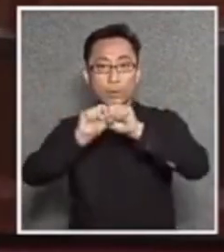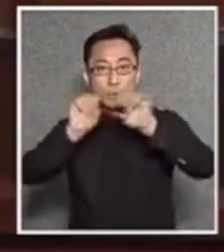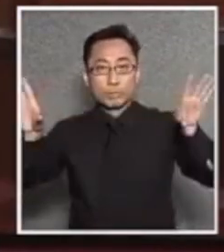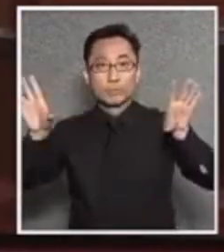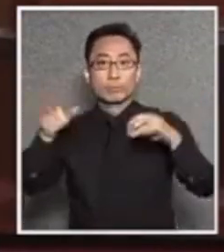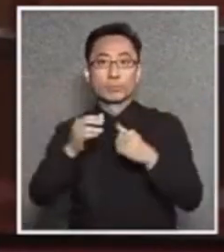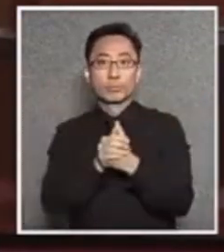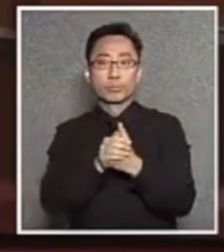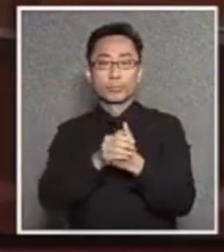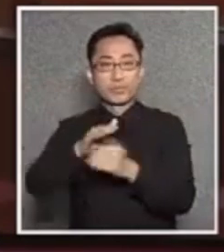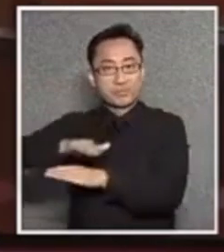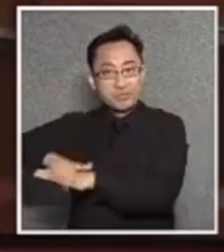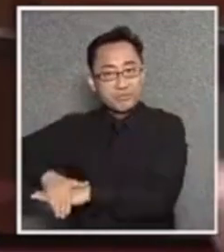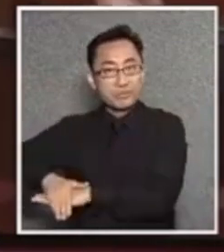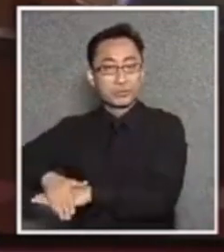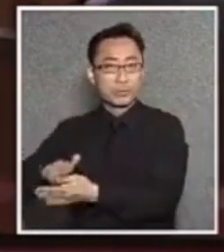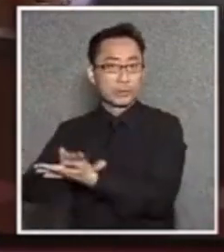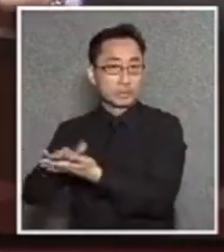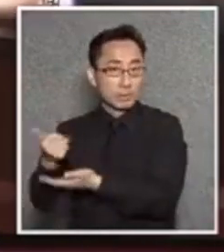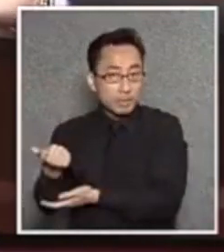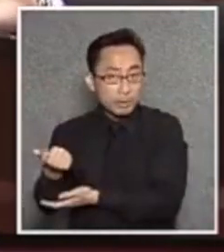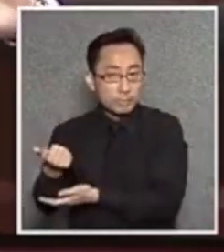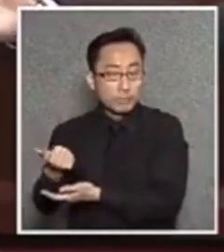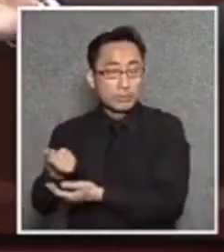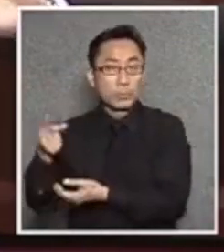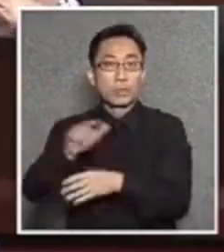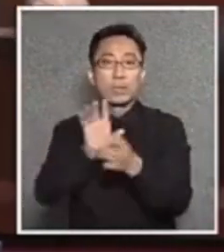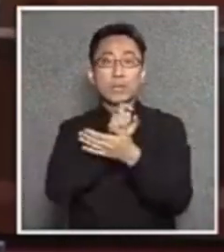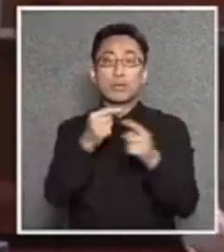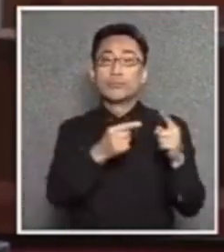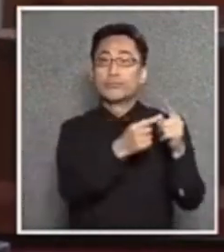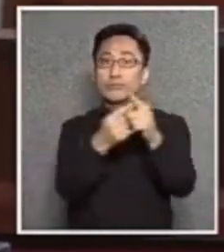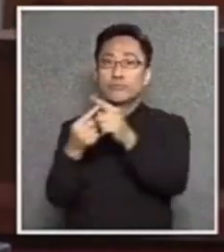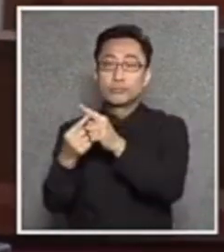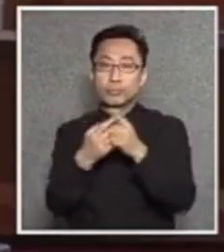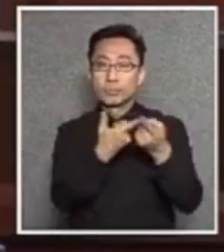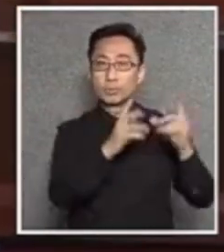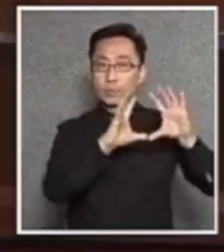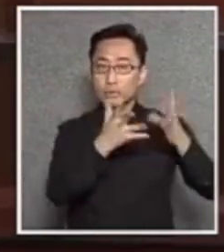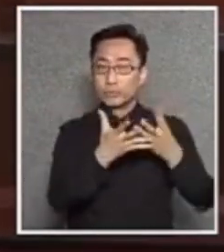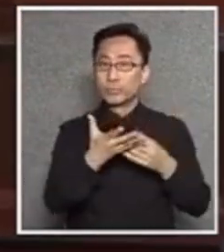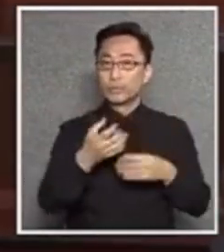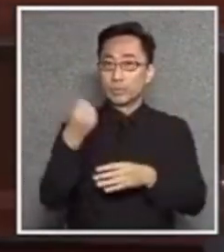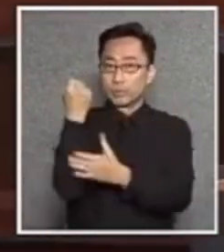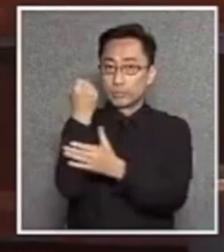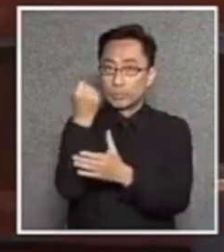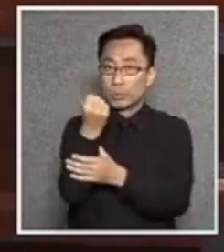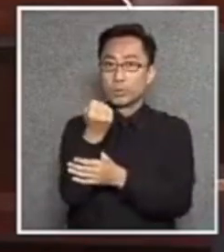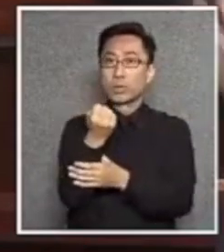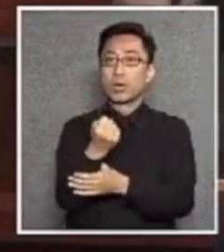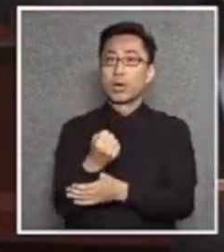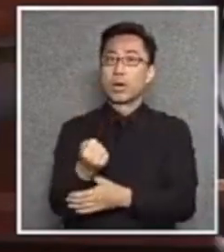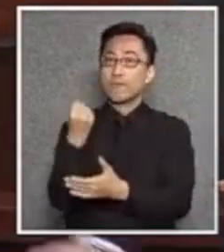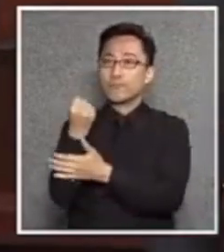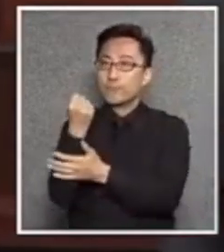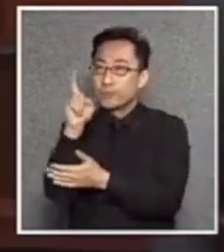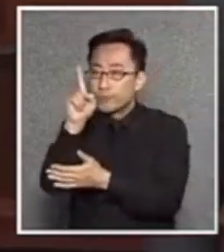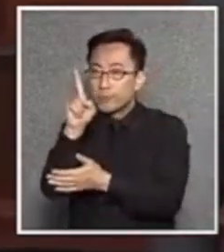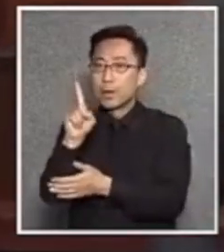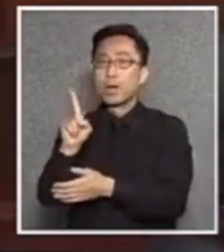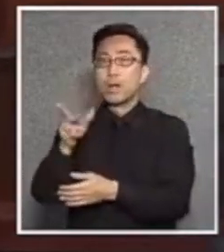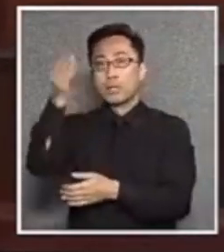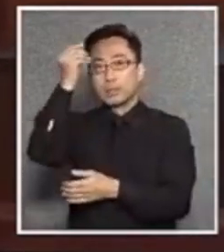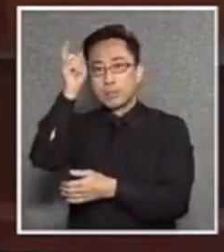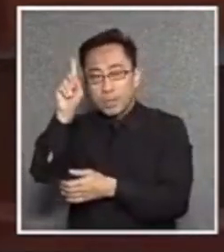put behind？ 而家有啲泛民主派真係不知人間何世，大大聲啊！又習主席啊，又如何？又習主席啊，又點